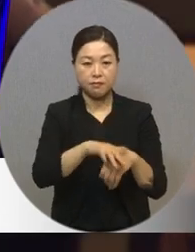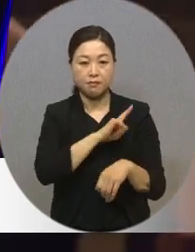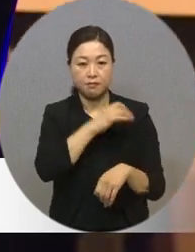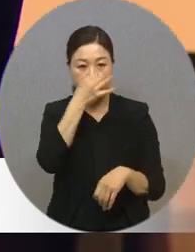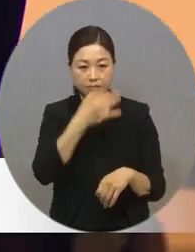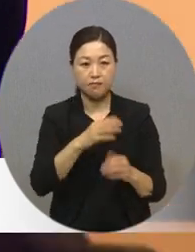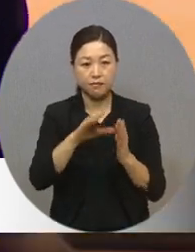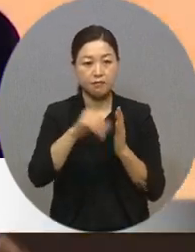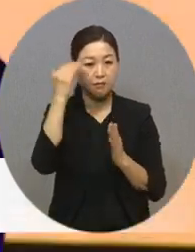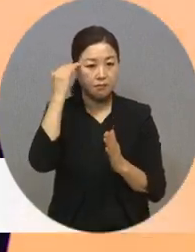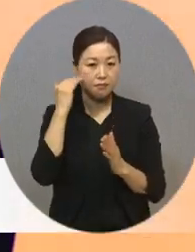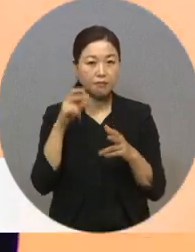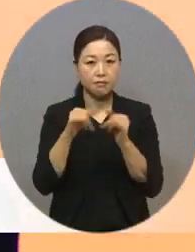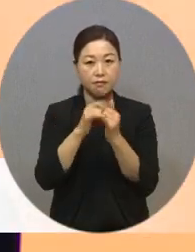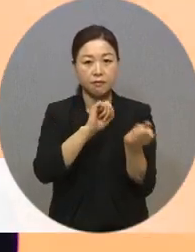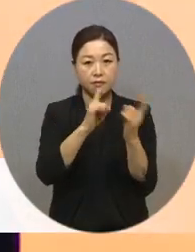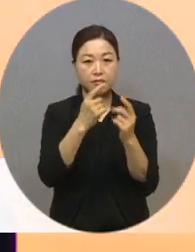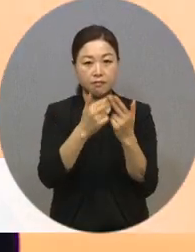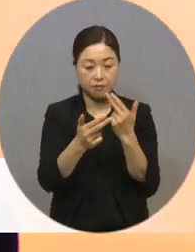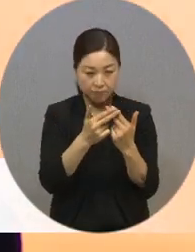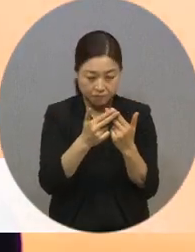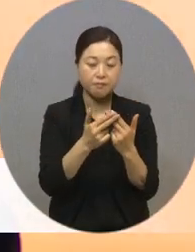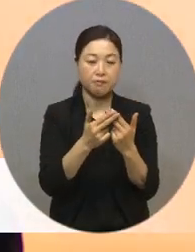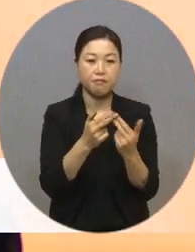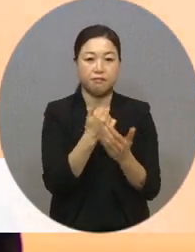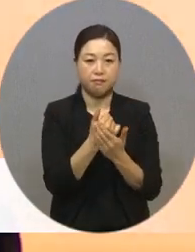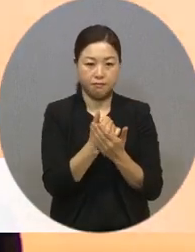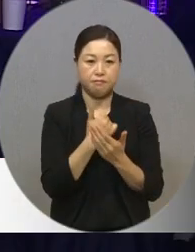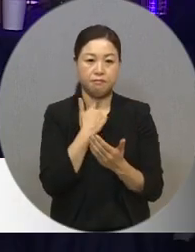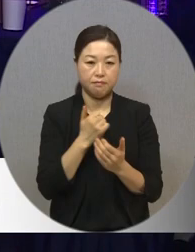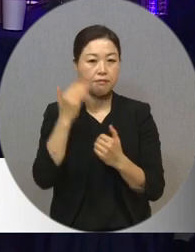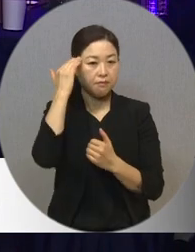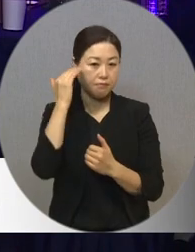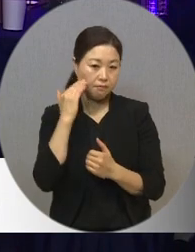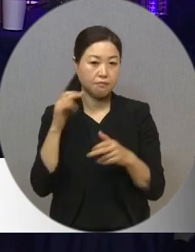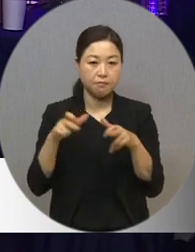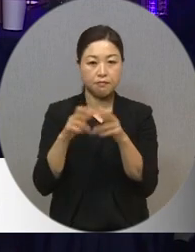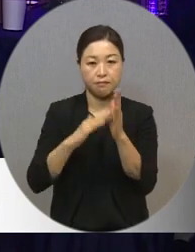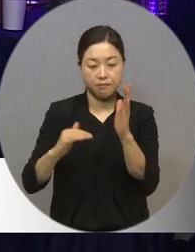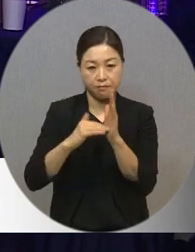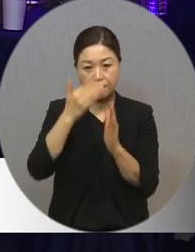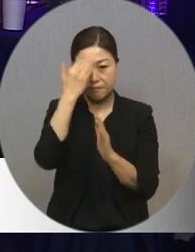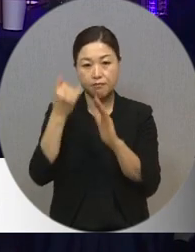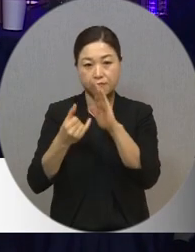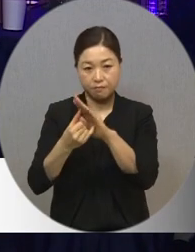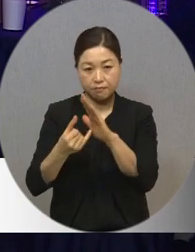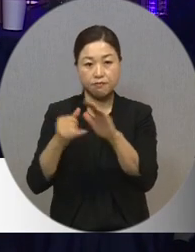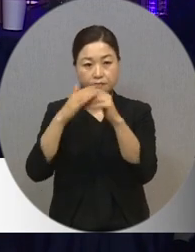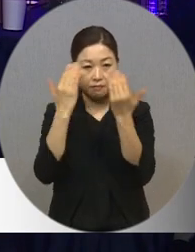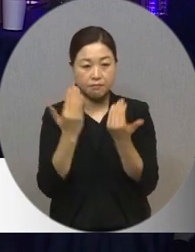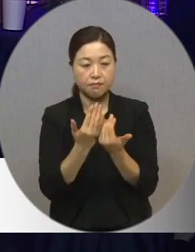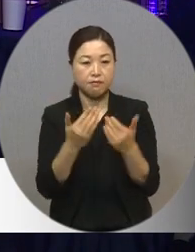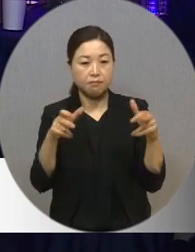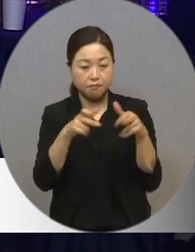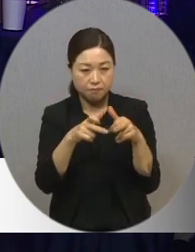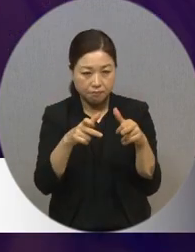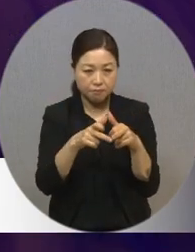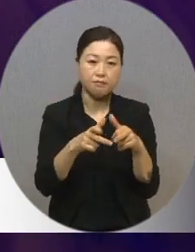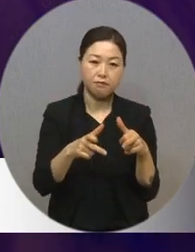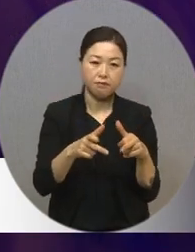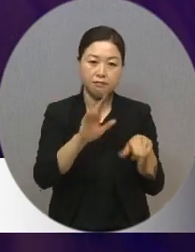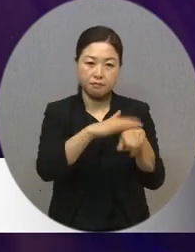시기에 한국장애인재활협회가 응답했다라며 대한민국 모든 장애가정 청소년들이 장애 편견에 굴하지